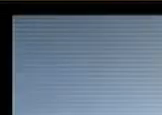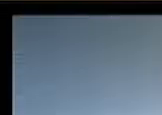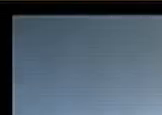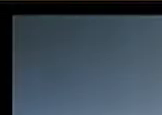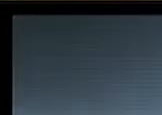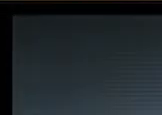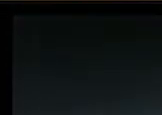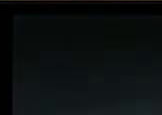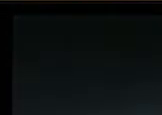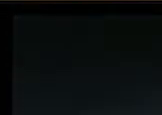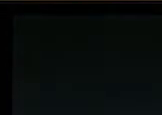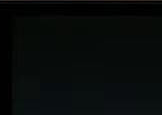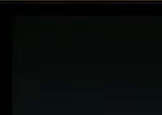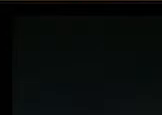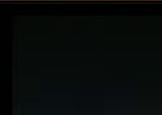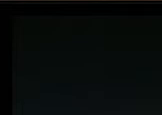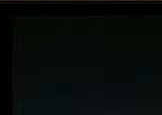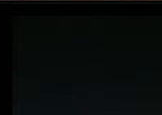Rafiki yangu Msigwa